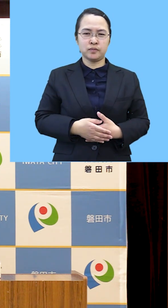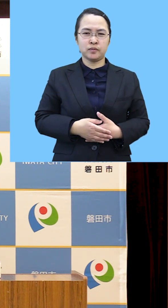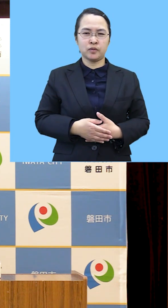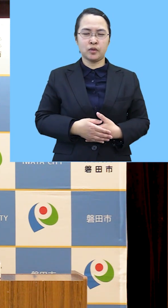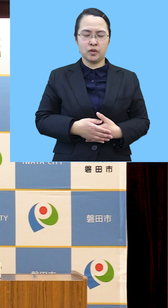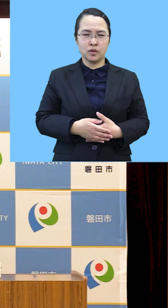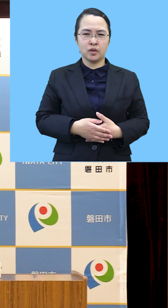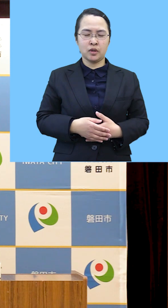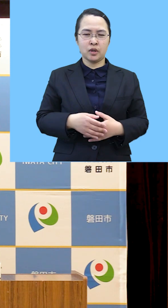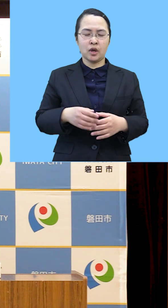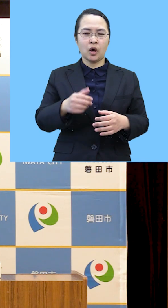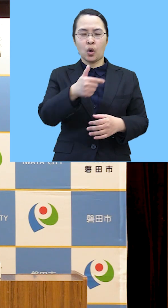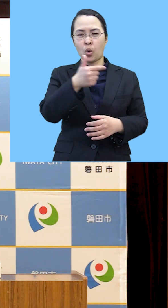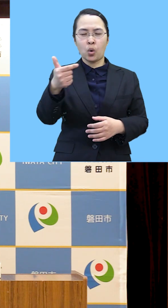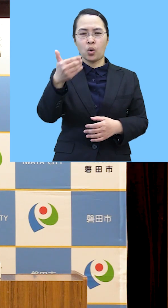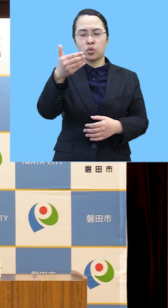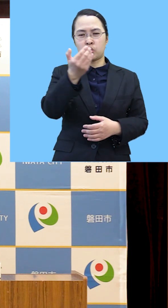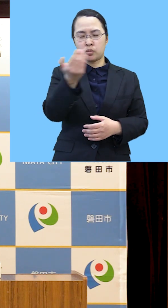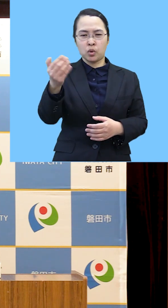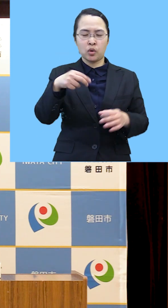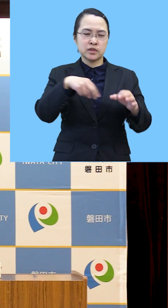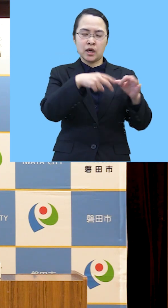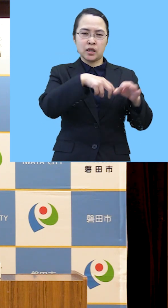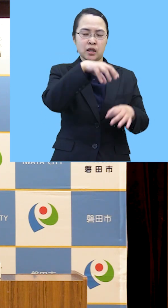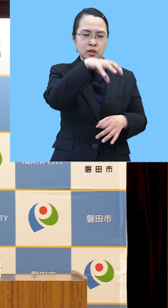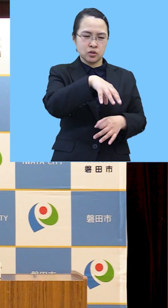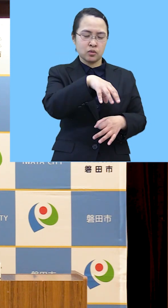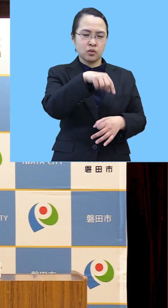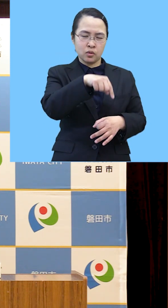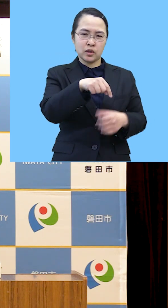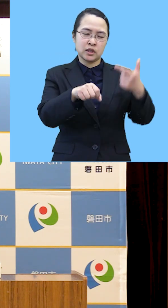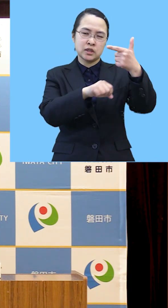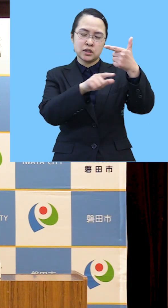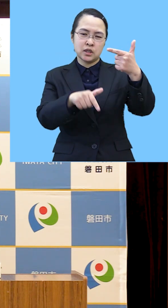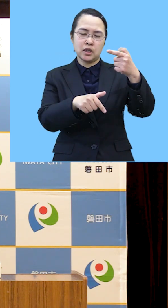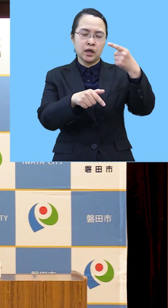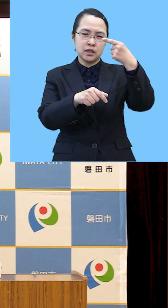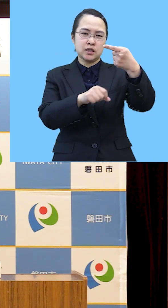ユメリアの横に大久保グランドがあるわけですけれども、1月の9日の日に